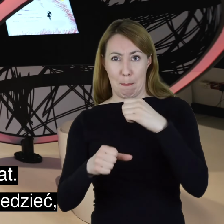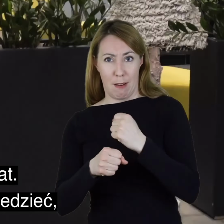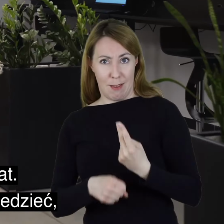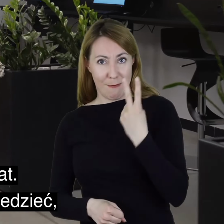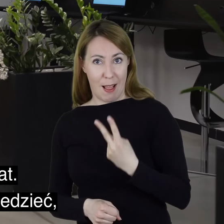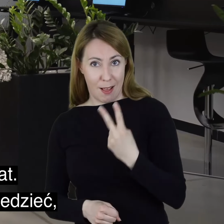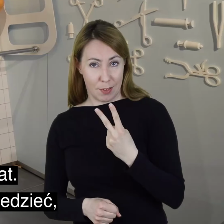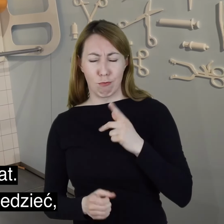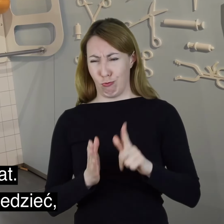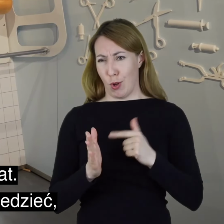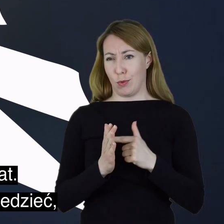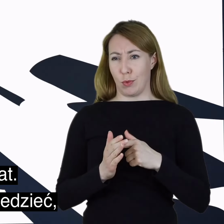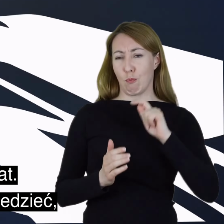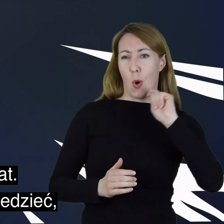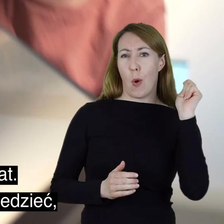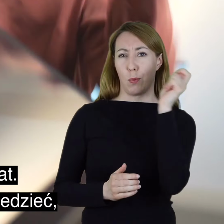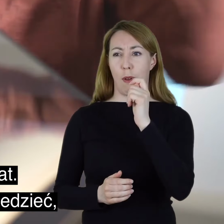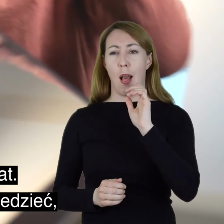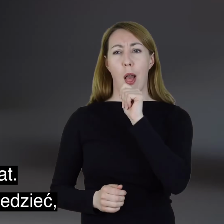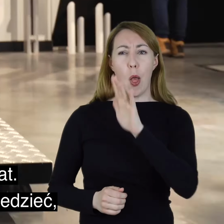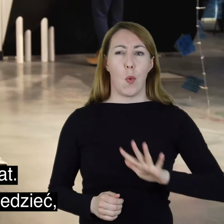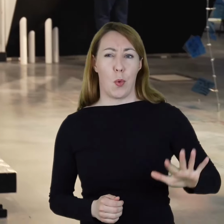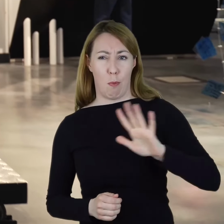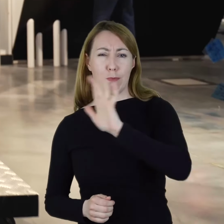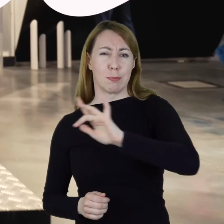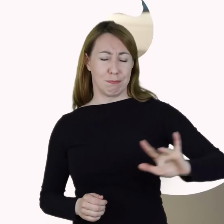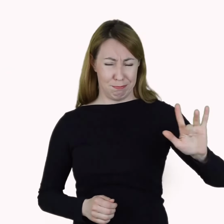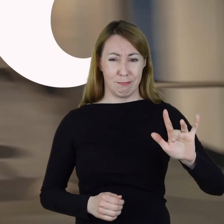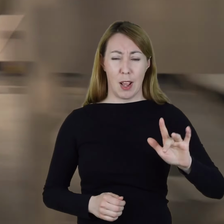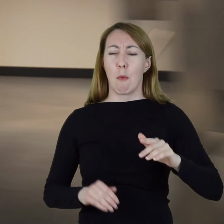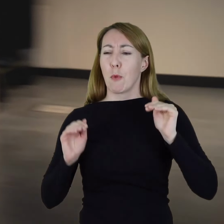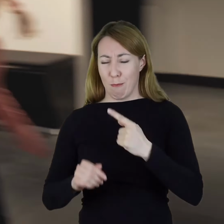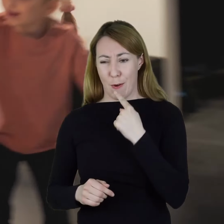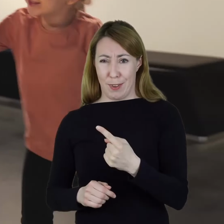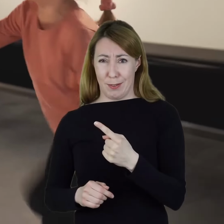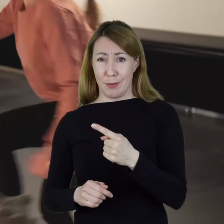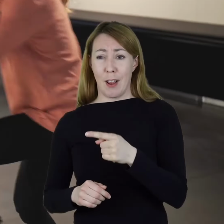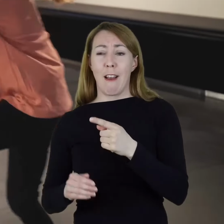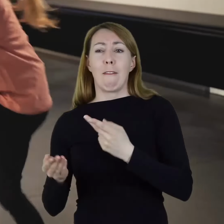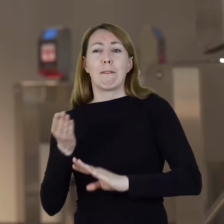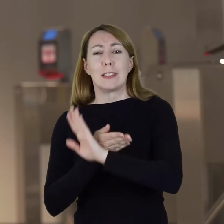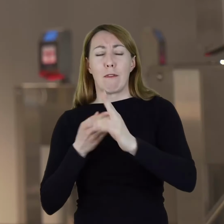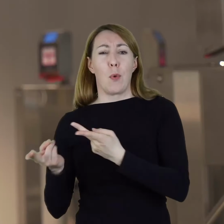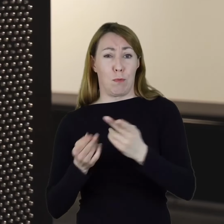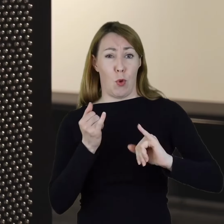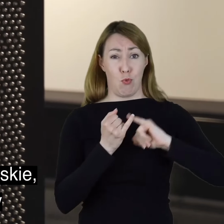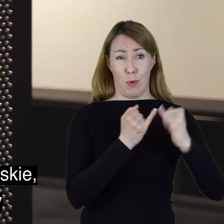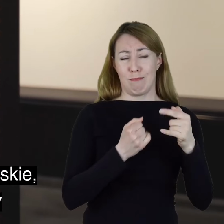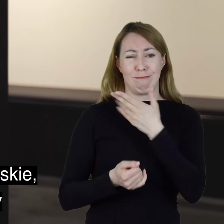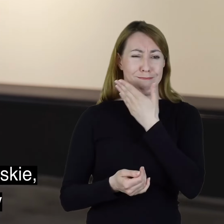2 lat. Często podróżuję po Europie i śmiało mogę powiedzieć, że takiej wystawy jak w Toruniu nie widziałem dotąd